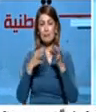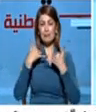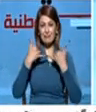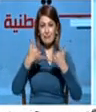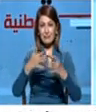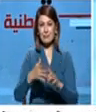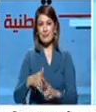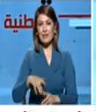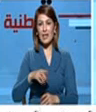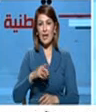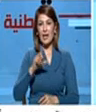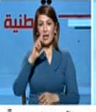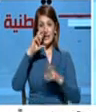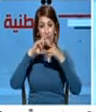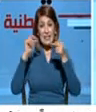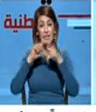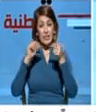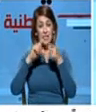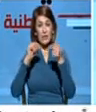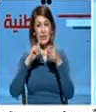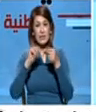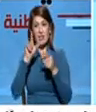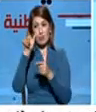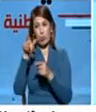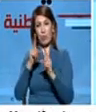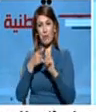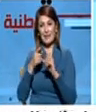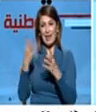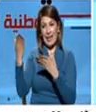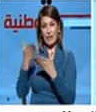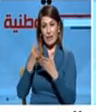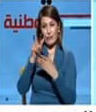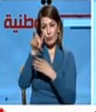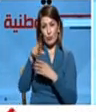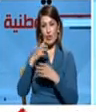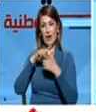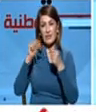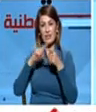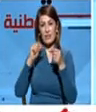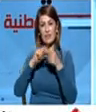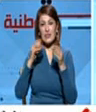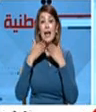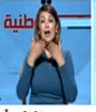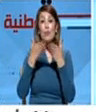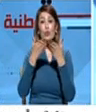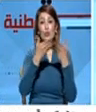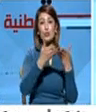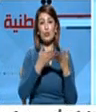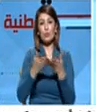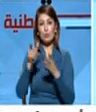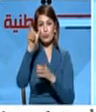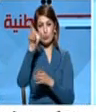لما تحقق فيما يخص الاوروبيه بما انه اعاده تصحيح على طريق البريد لكن كذلك م معنيه